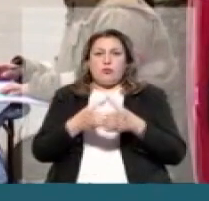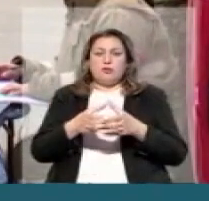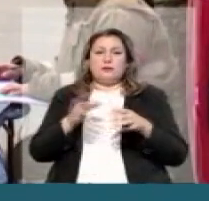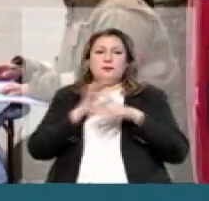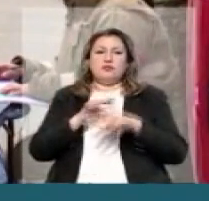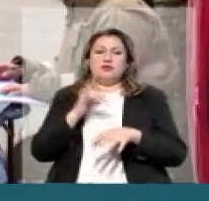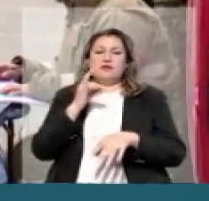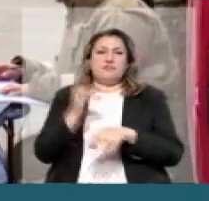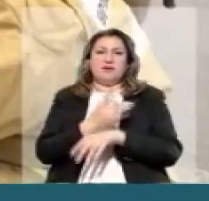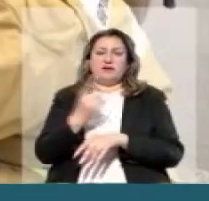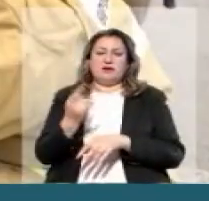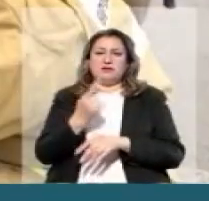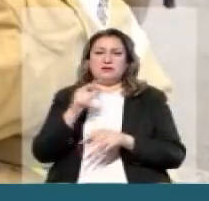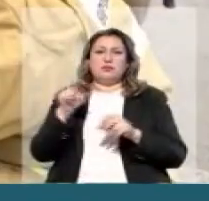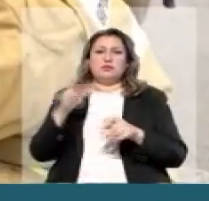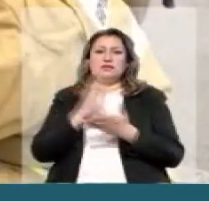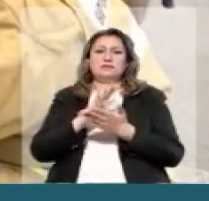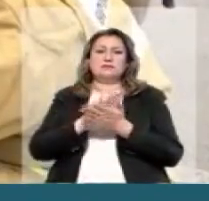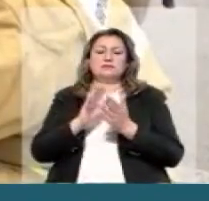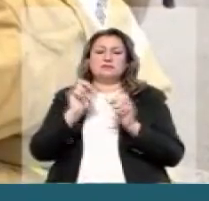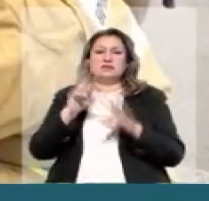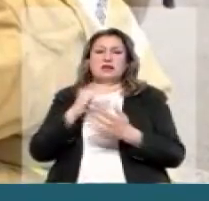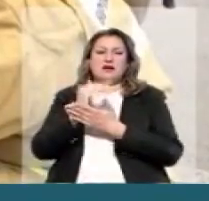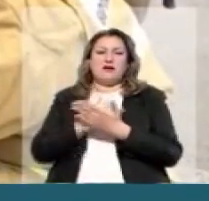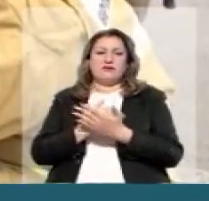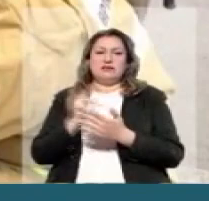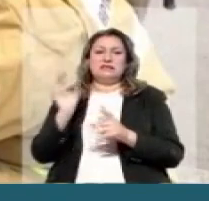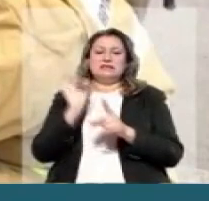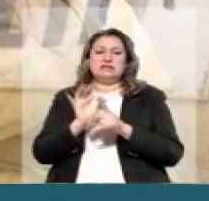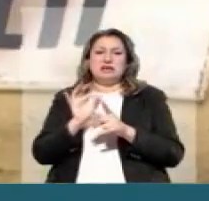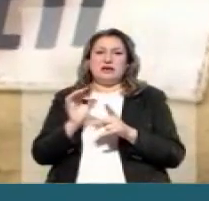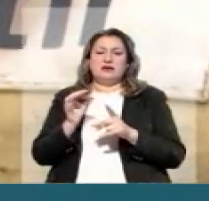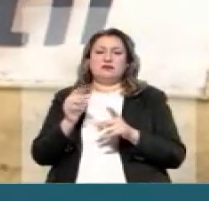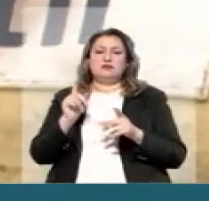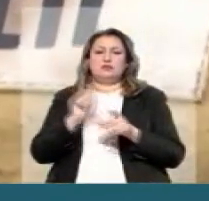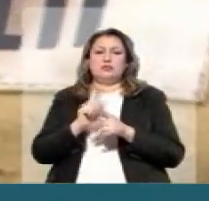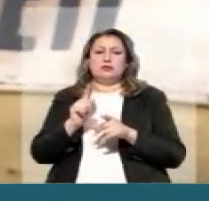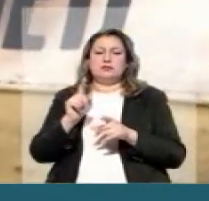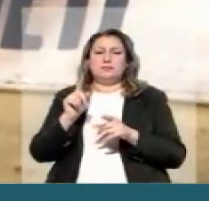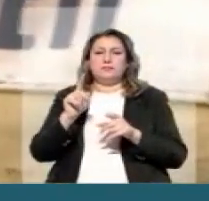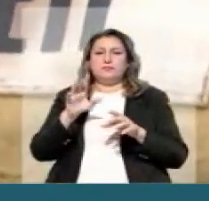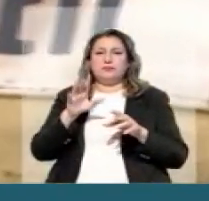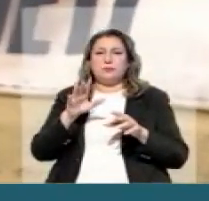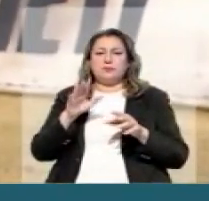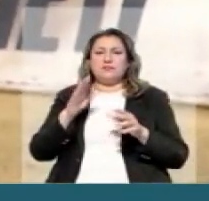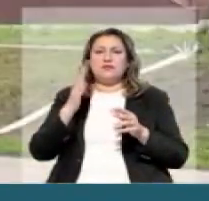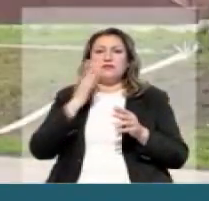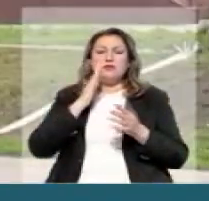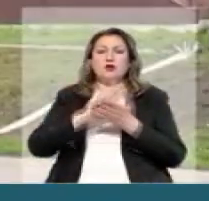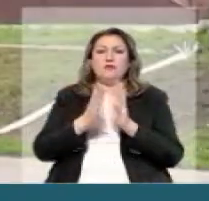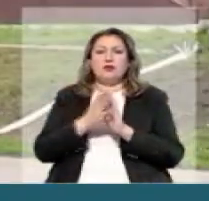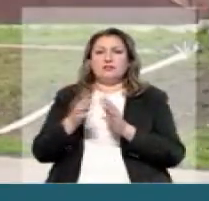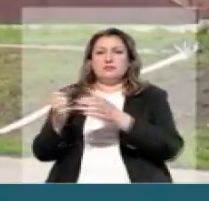жоқ. Оларына кесте бойынша жүзеге асырылып тұрады. Негізгі мақсат төтенше жағдай кезіндегі әдіс тәсілдерді меңгеру,